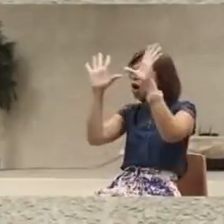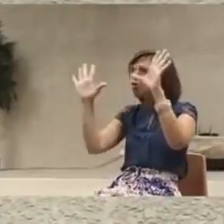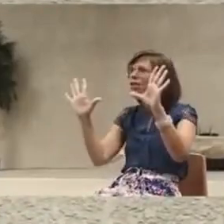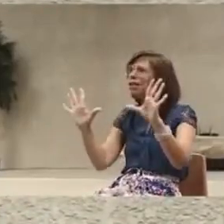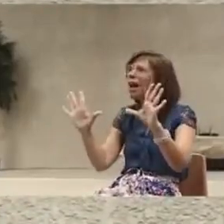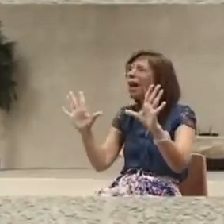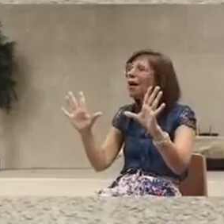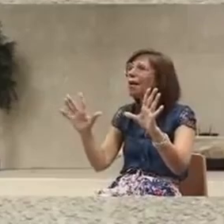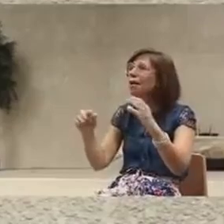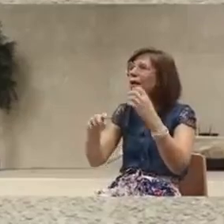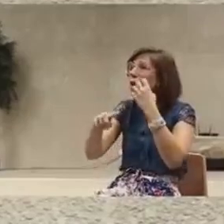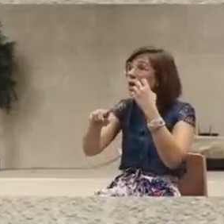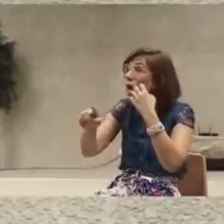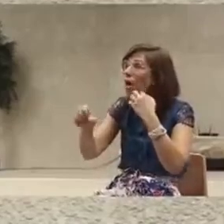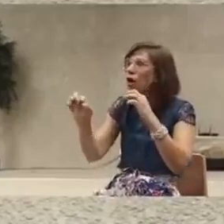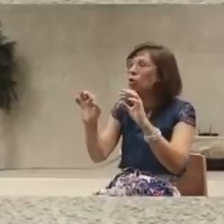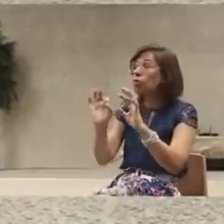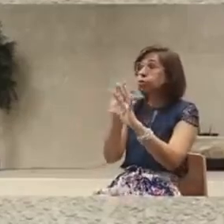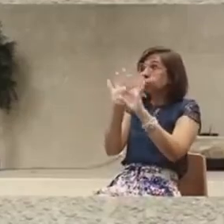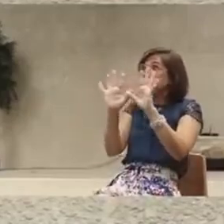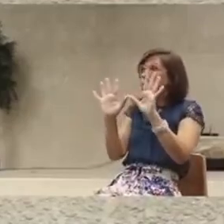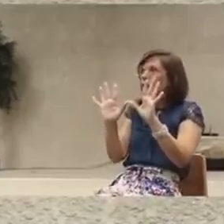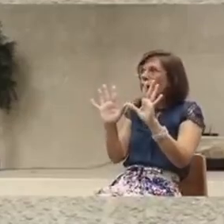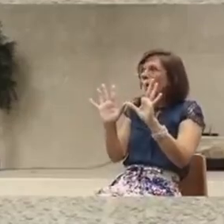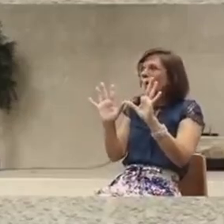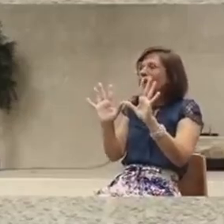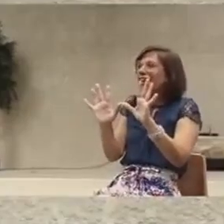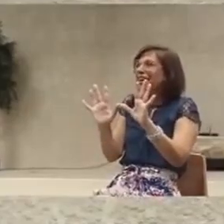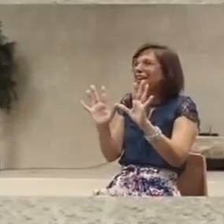Dieu. Ça, c'était son raisonnement et son calcul.